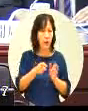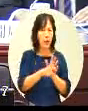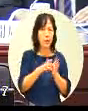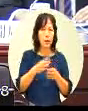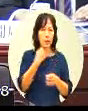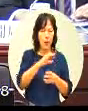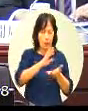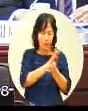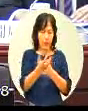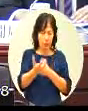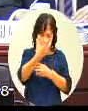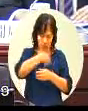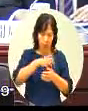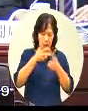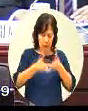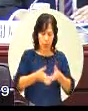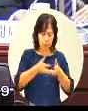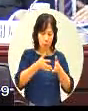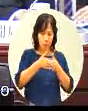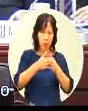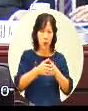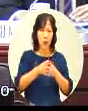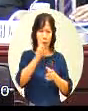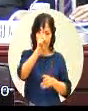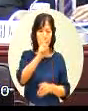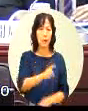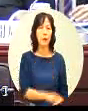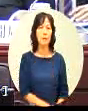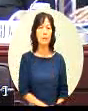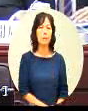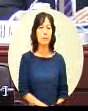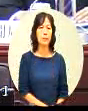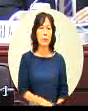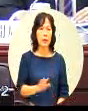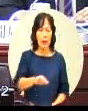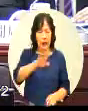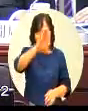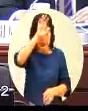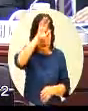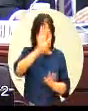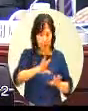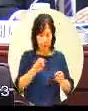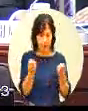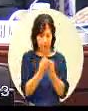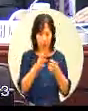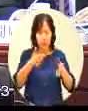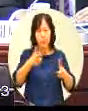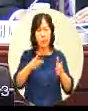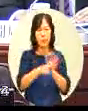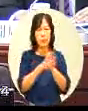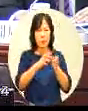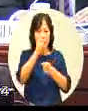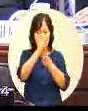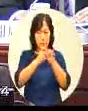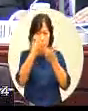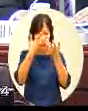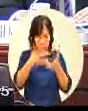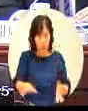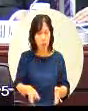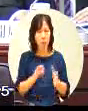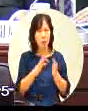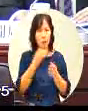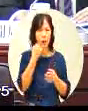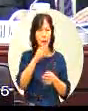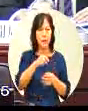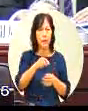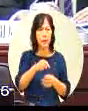很大的一个重点。登革热的疫情不是今天才发生，这十几年来整